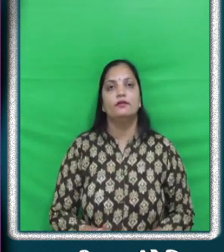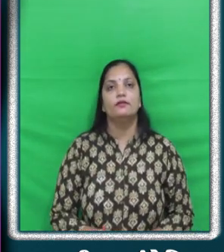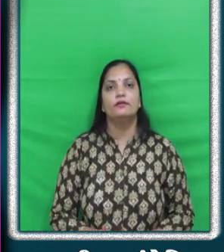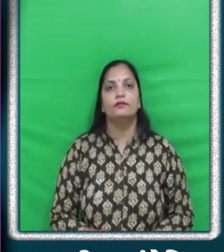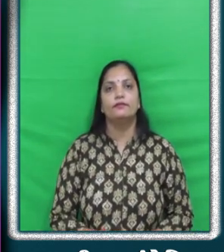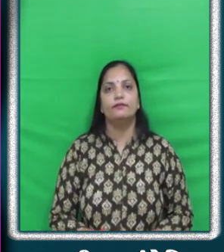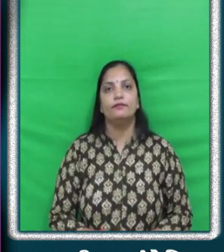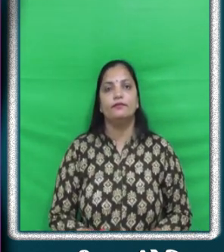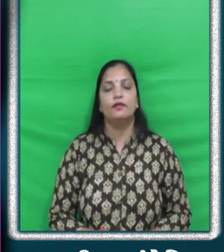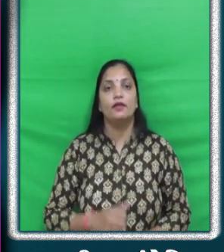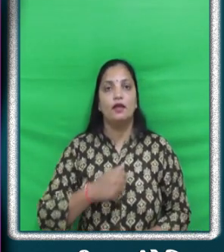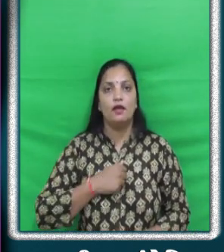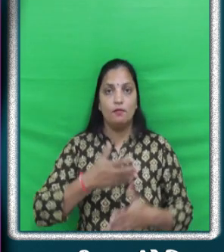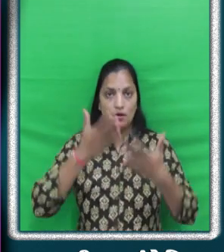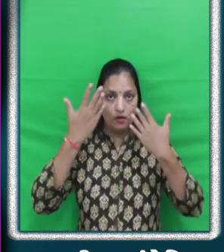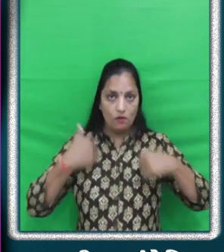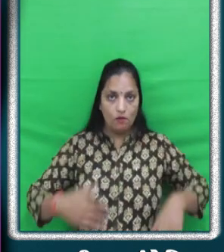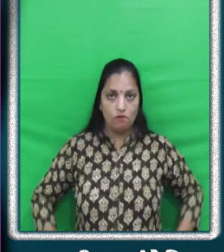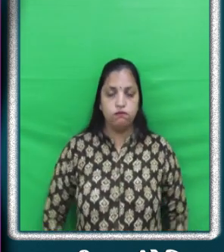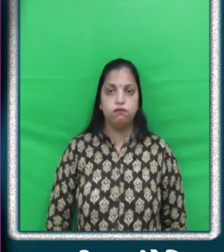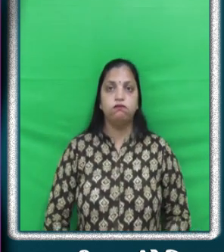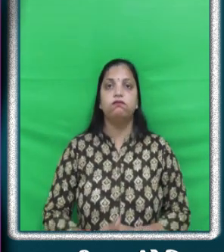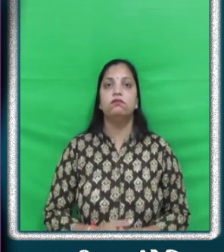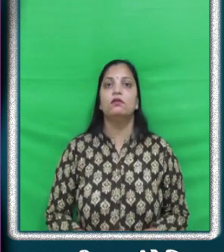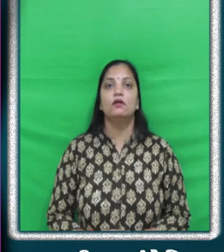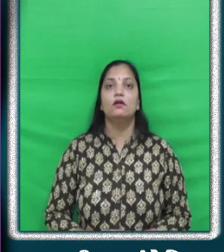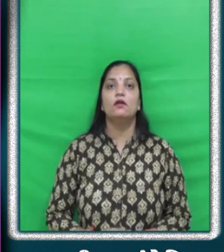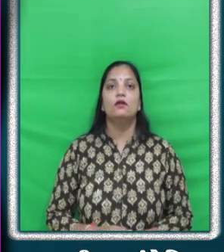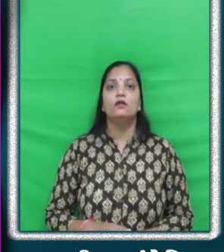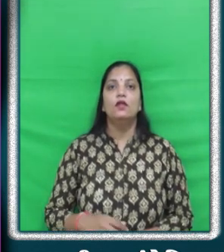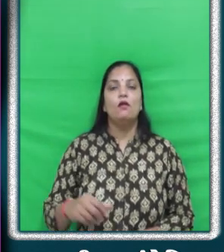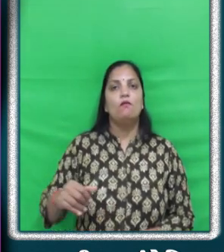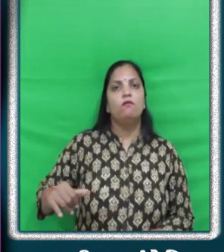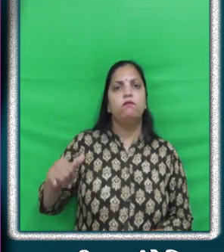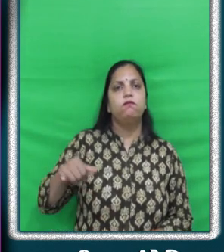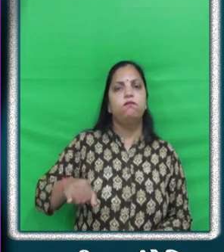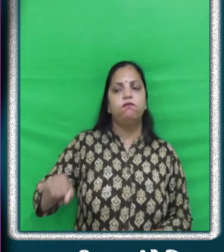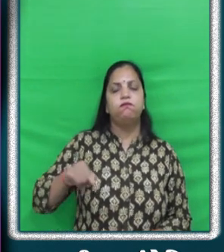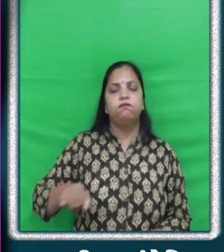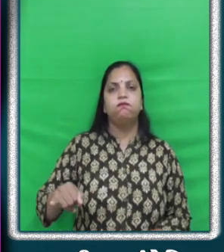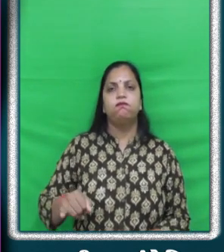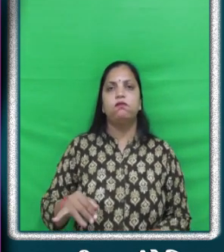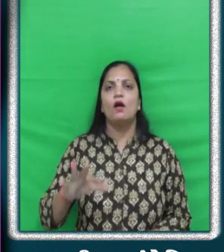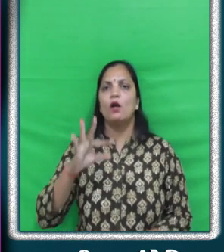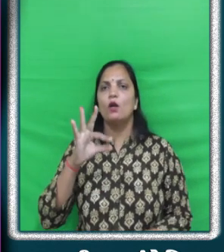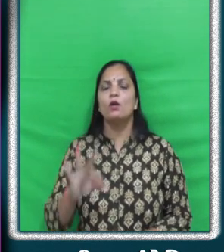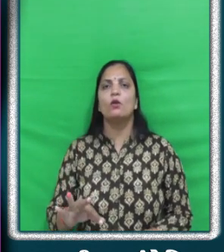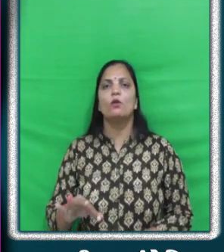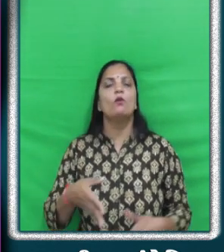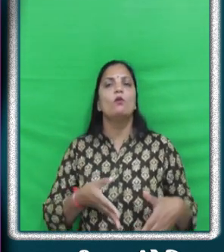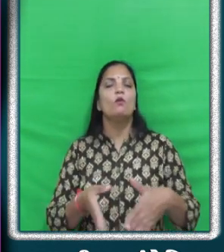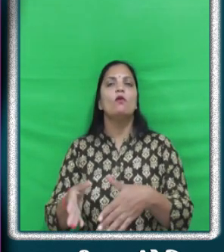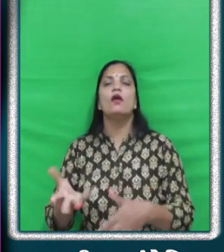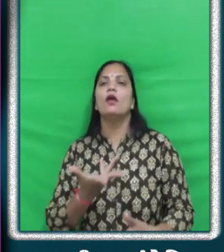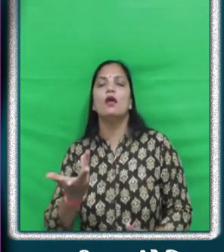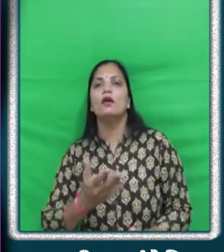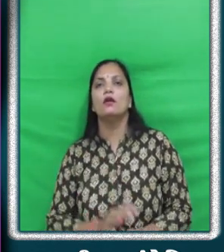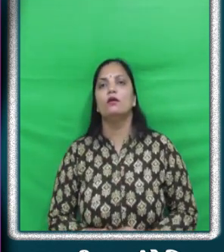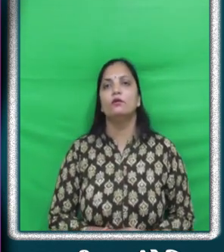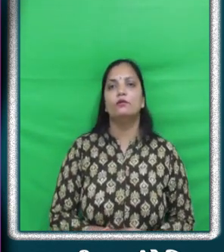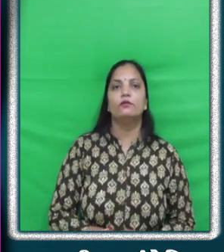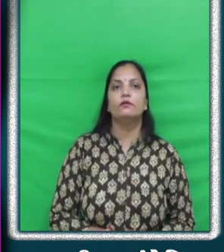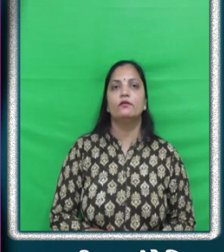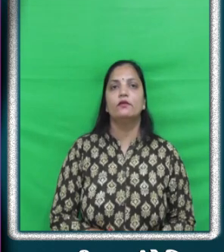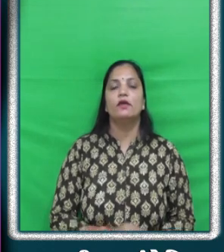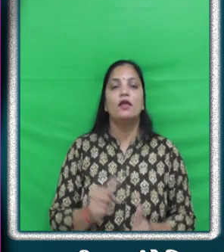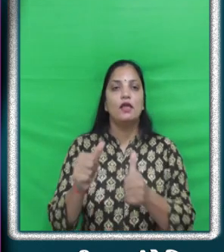સમય મર્યાદા છે આપણી પાસે. આપણા શરીરમાં મૂત્રનો સાચો માર્ગ જણાવો, એ બી સી ડી. વાંચો, મૂત્રપિંડ, મૂત્રવાહિની, મૂત્રમાર્ગ